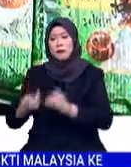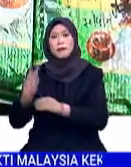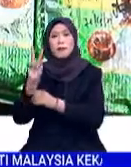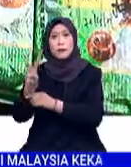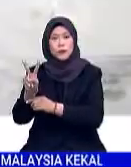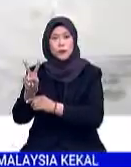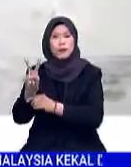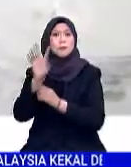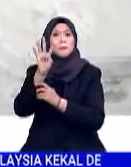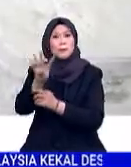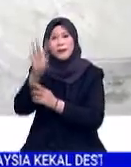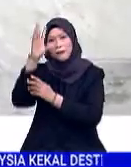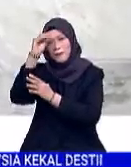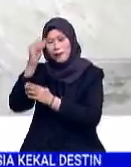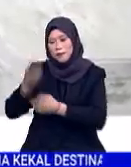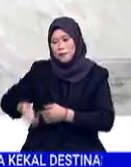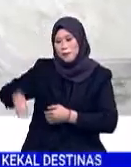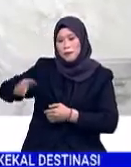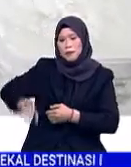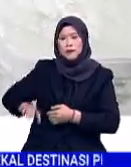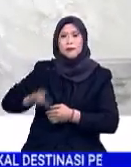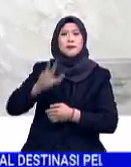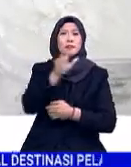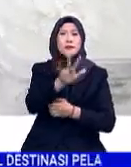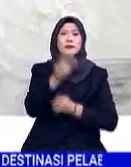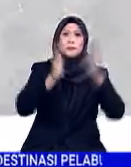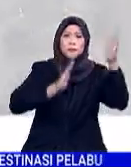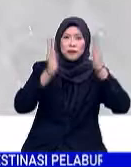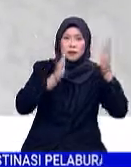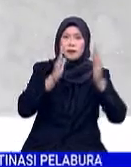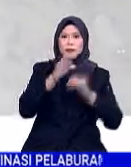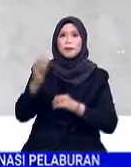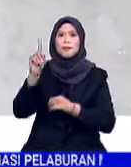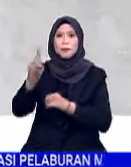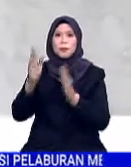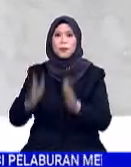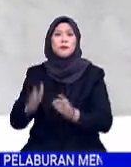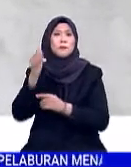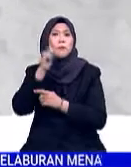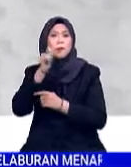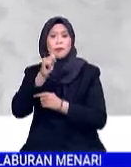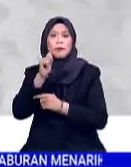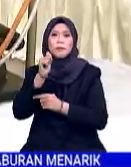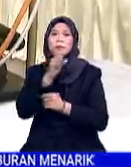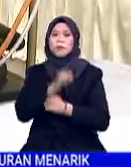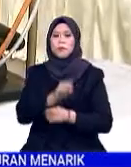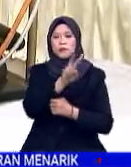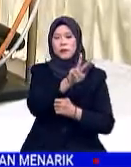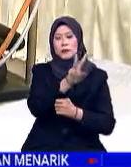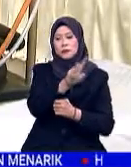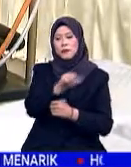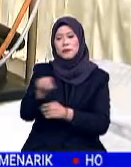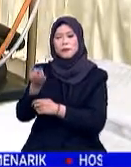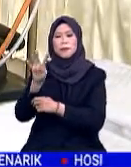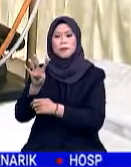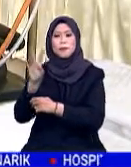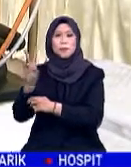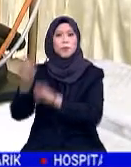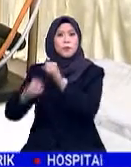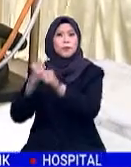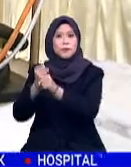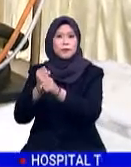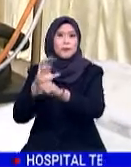kedua, 4 lelaki warga Bangladesh, 3 lelaki tempatan dan seorang wanita tempatan berusia 26 hingga 47